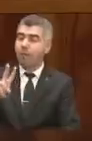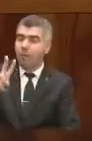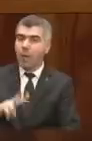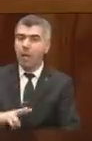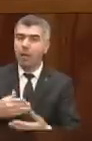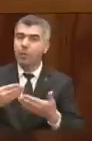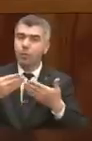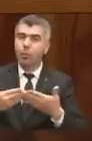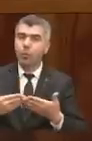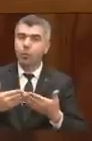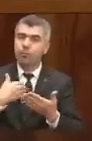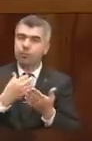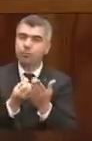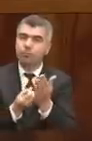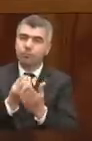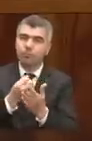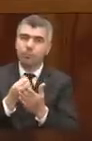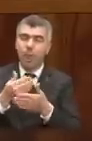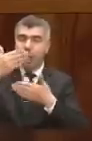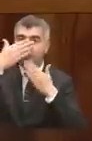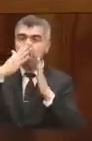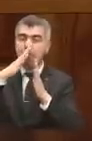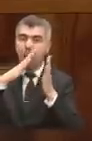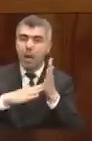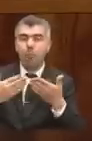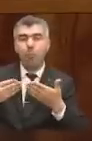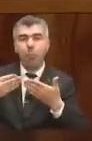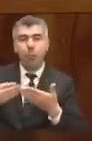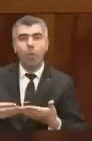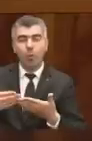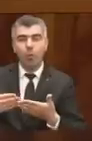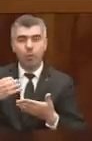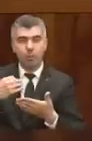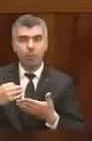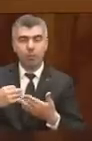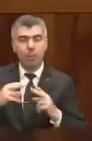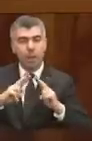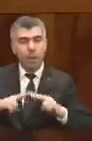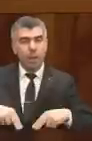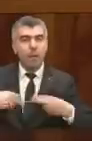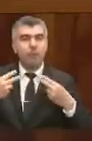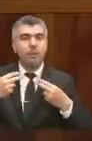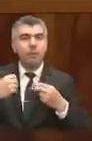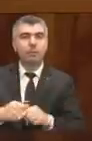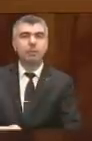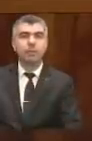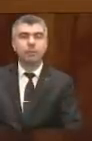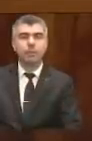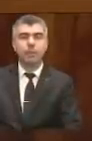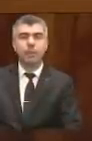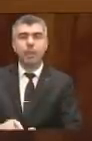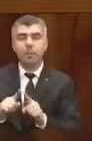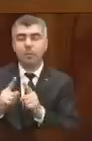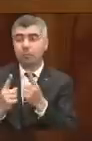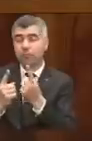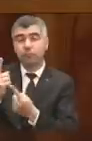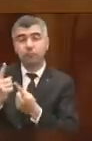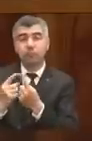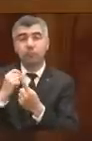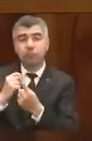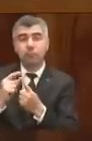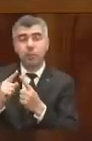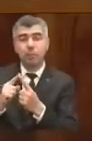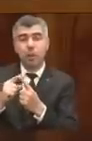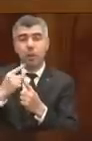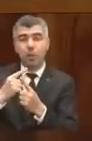المر المغاربه اليوم يحسون يعيشون بنفس وشعور ديال ان